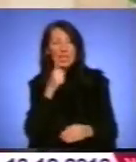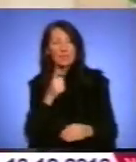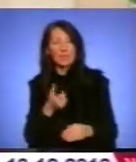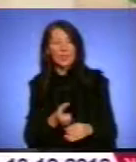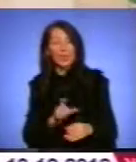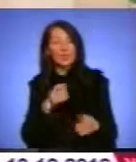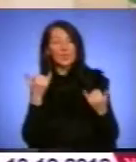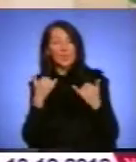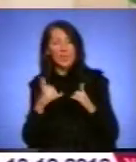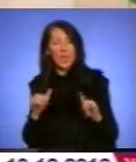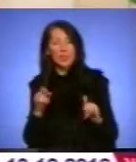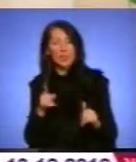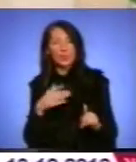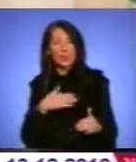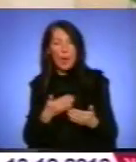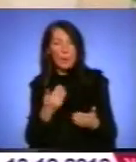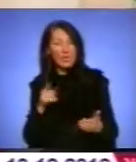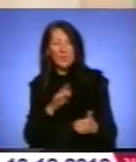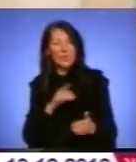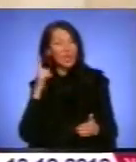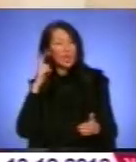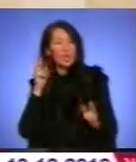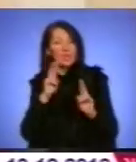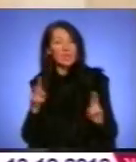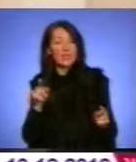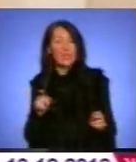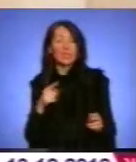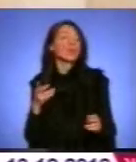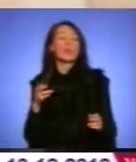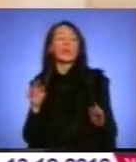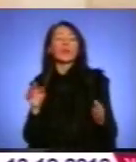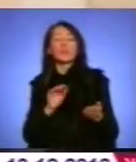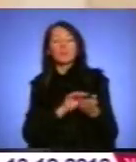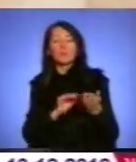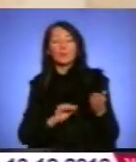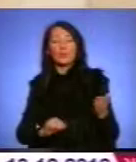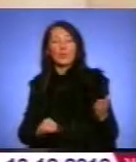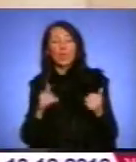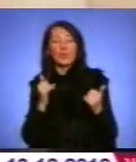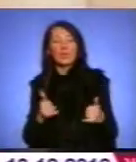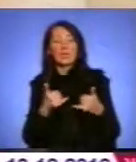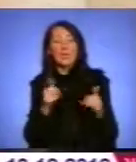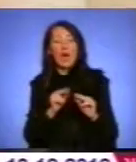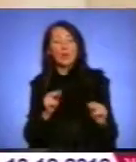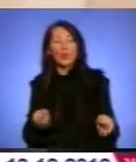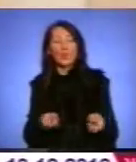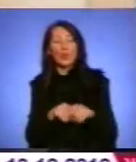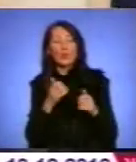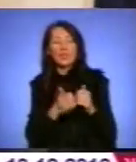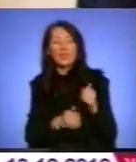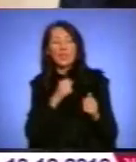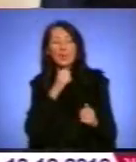дуже здивувалася, тому що я перед тим не чула, її не знала. Її творчість зараз для учнів такого середнього і